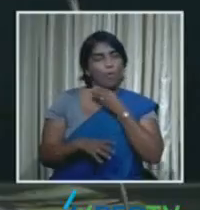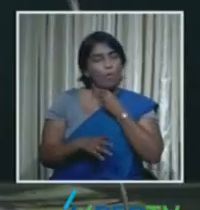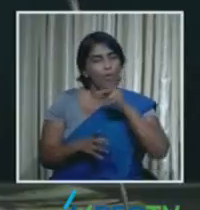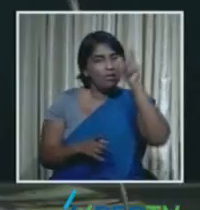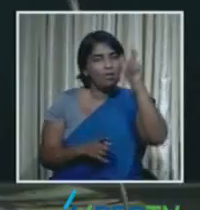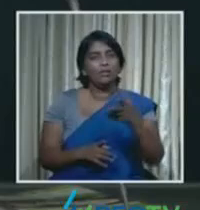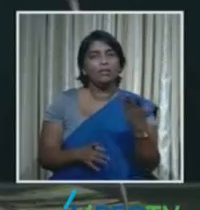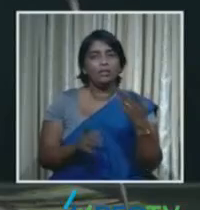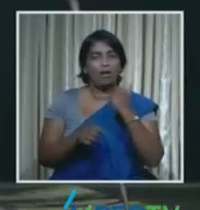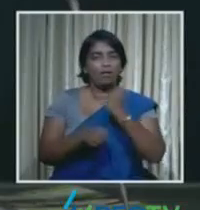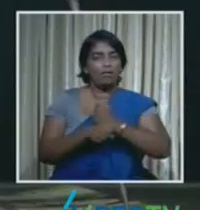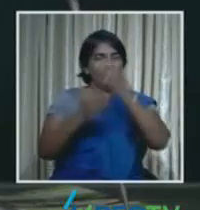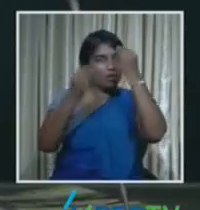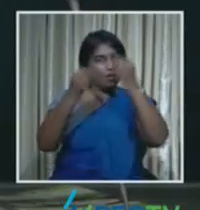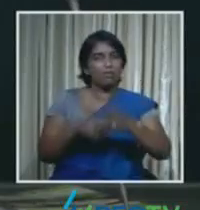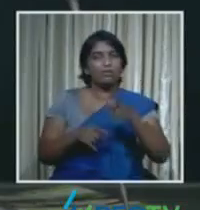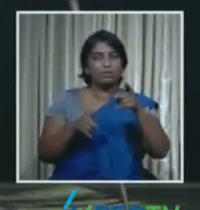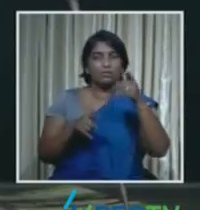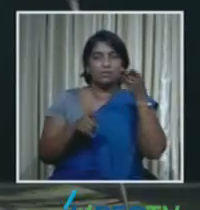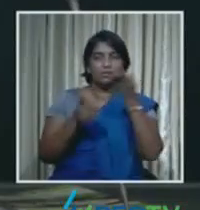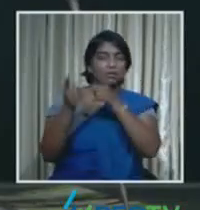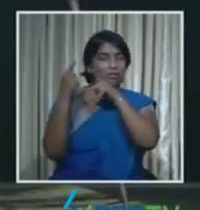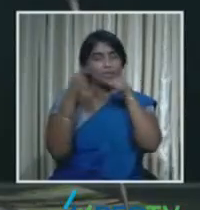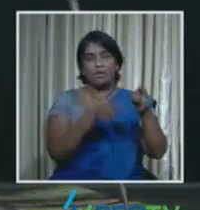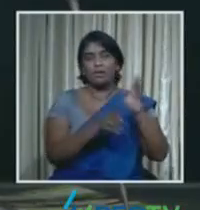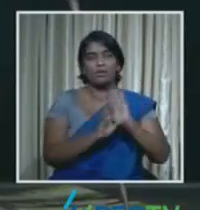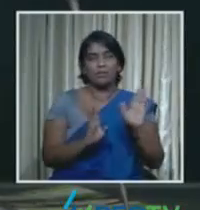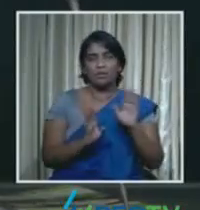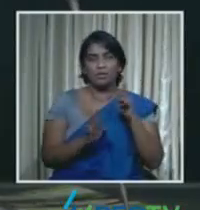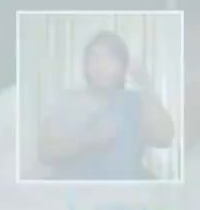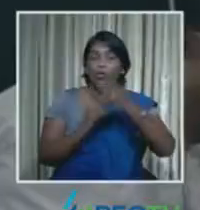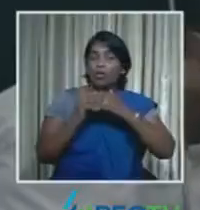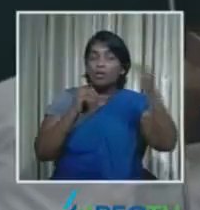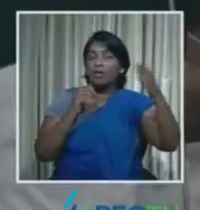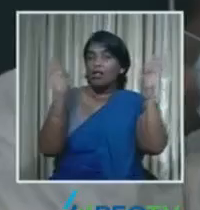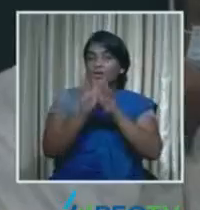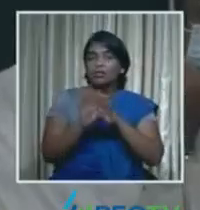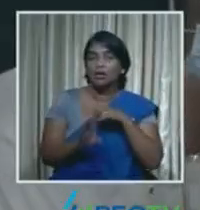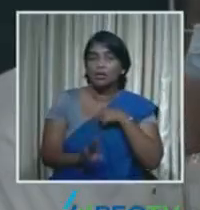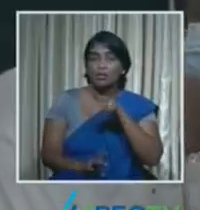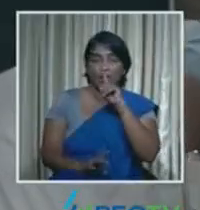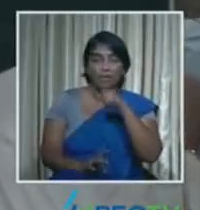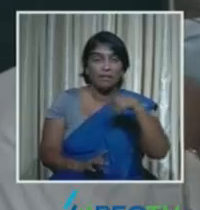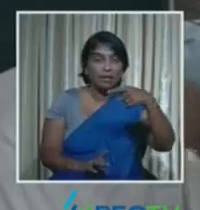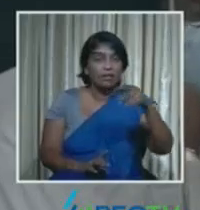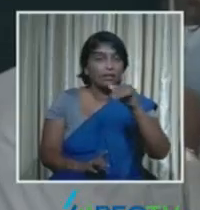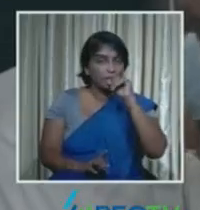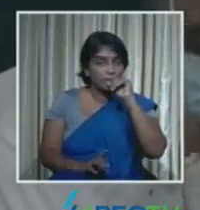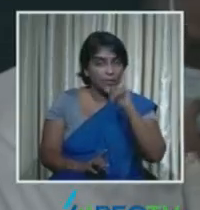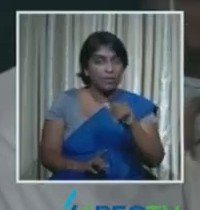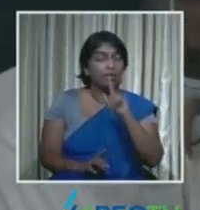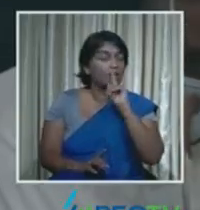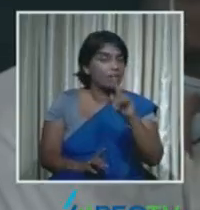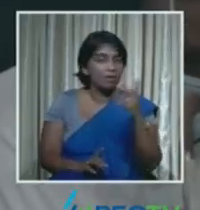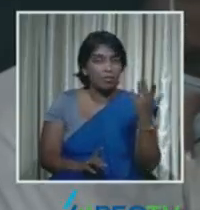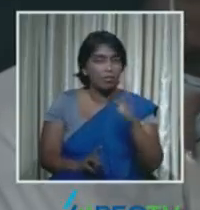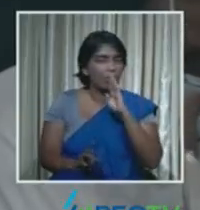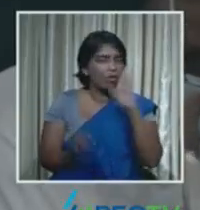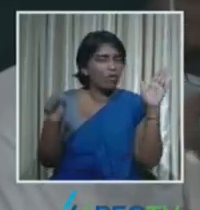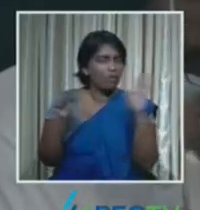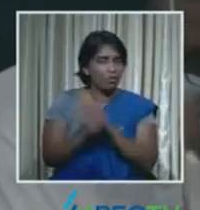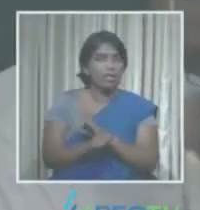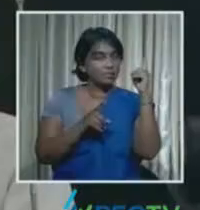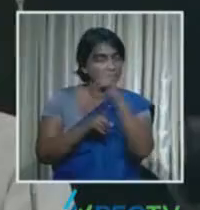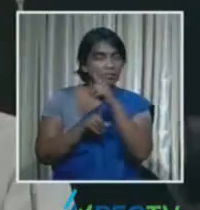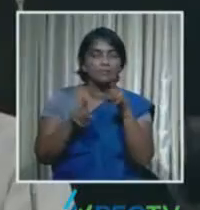තියෙන්නේ. ආණ්ඩුවේ අසාර්ථකභාවයේ ඔබතුමාගේ අඟේ ගහගන්න එපා. ඔබතුමා නම් ටිකක් වෙනමනි. මං කිව්වා දින ගන්න නිශ්චිතව කියන්න බෑ. උපරිම වශයෙන්